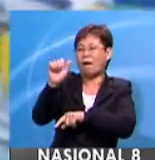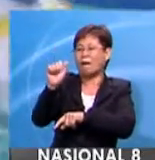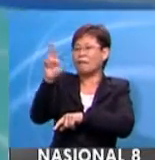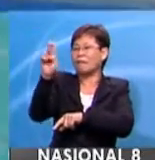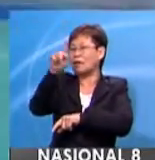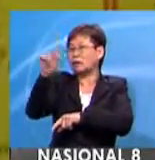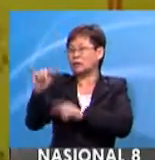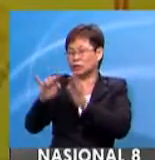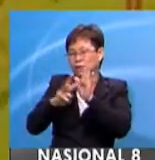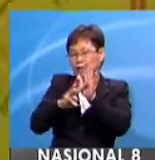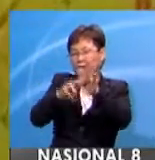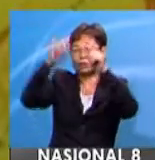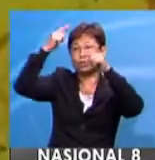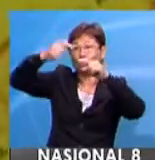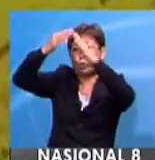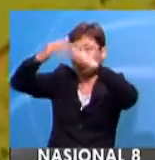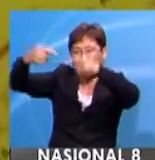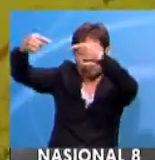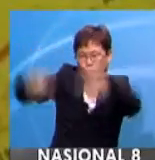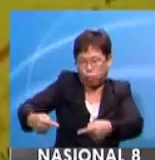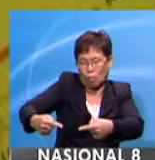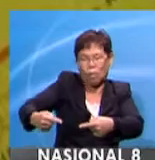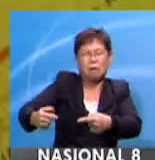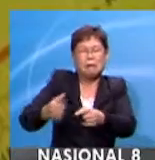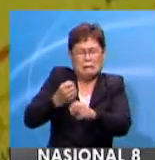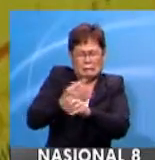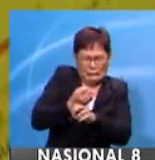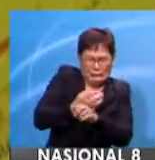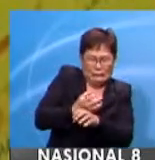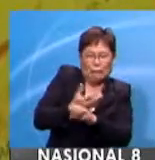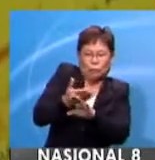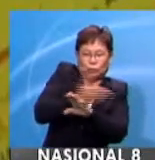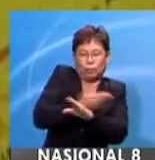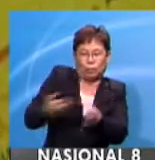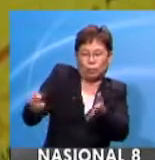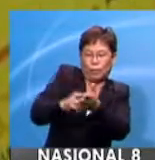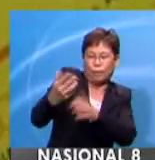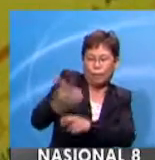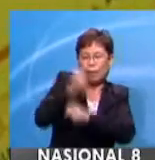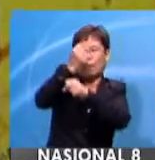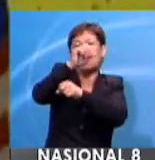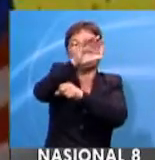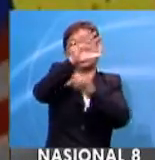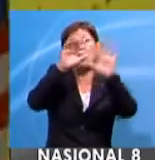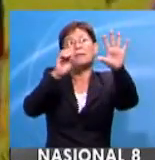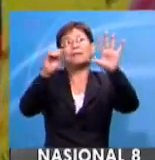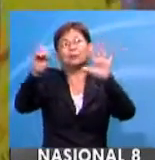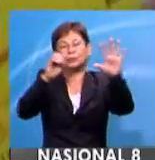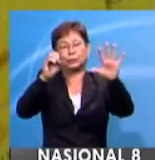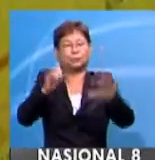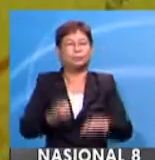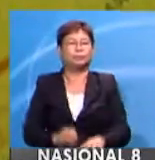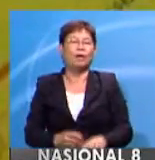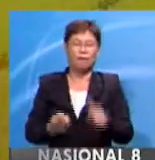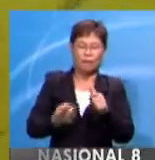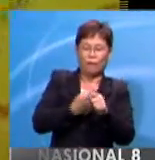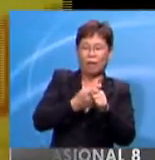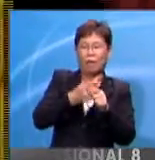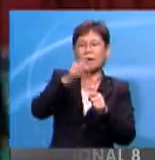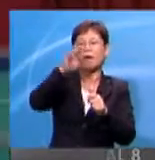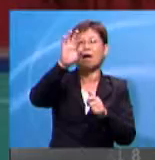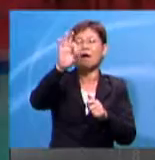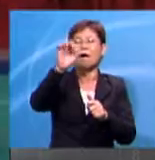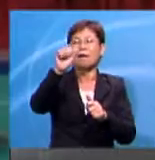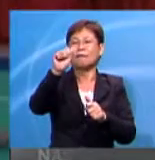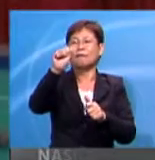yang berdebat dengan wakil tuan rumah Ahmad Firdaus dipaksa bekerja keras sebelum mencatat kemenangan 5-0 terdahulu Muhammad